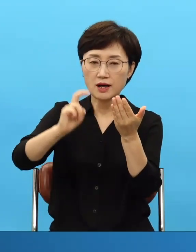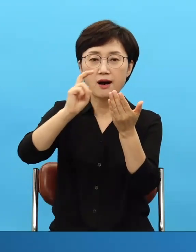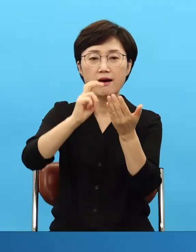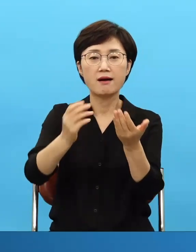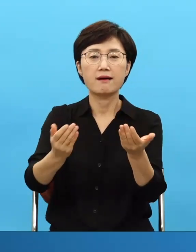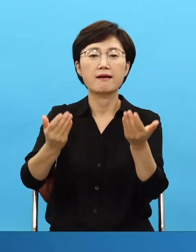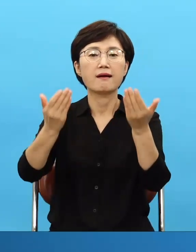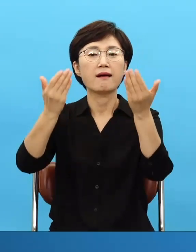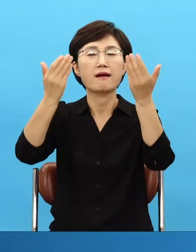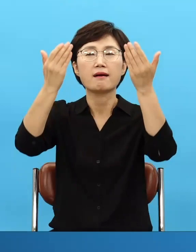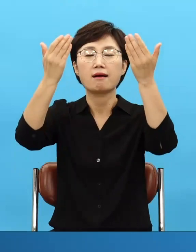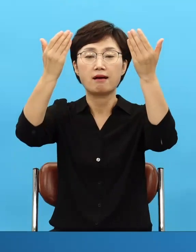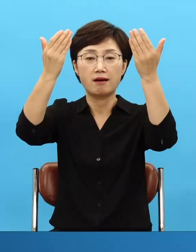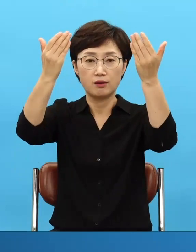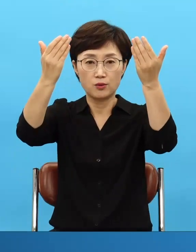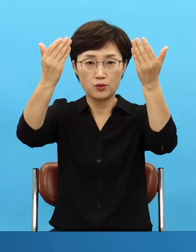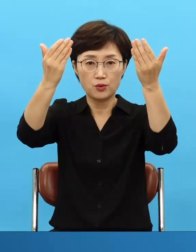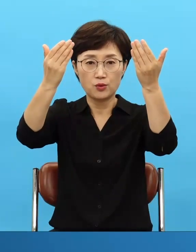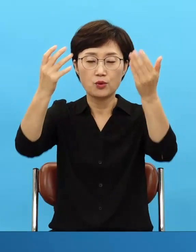성부께